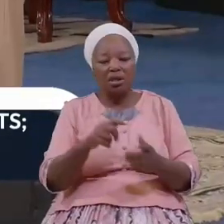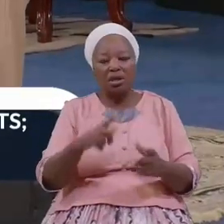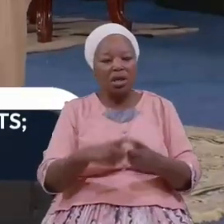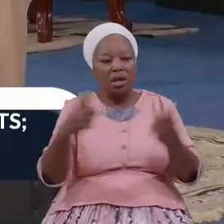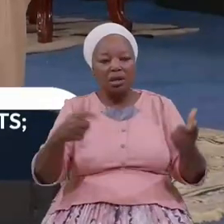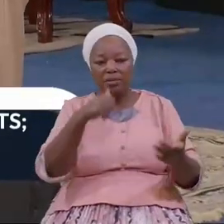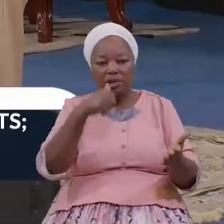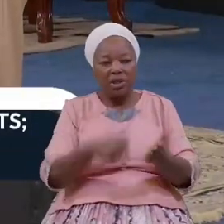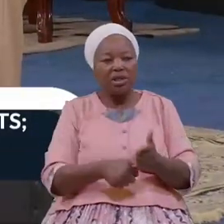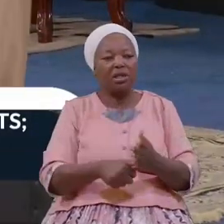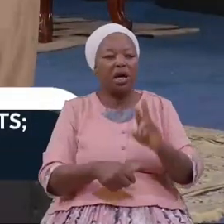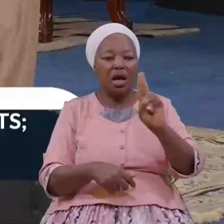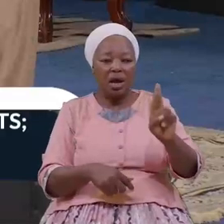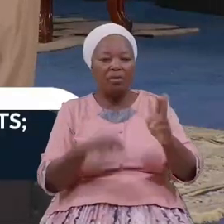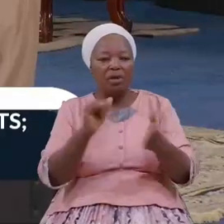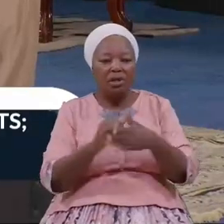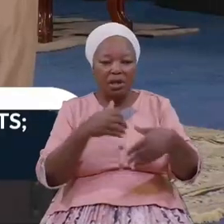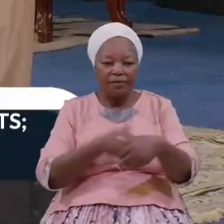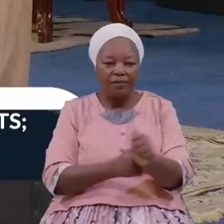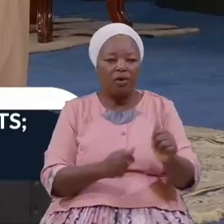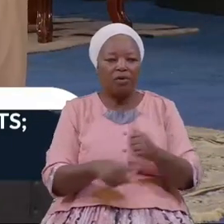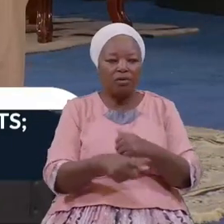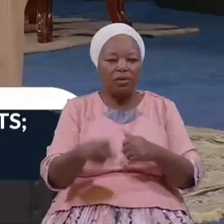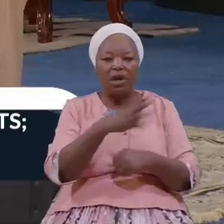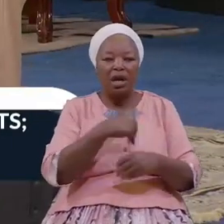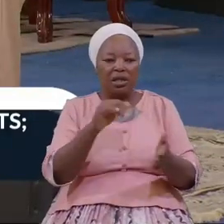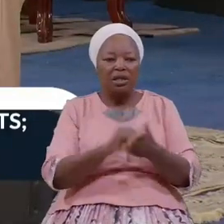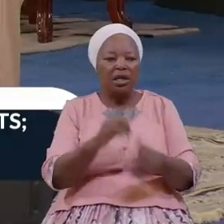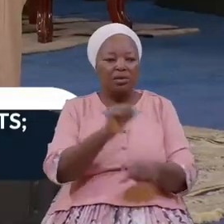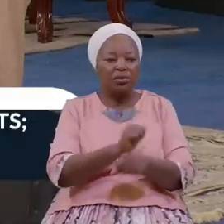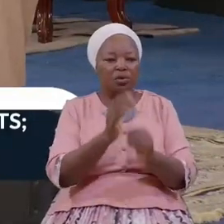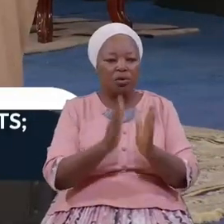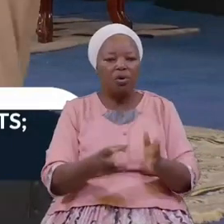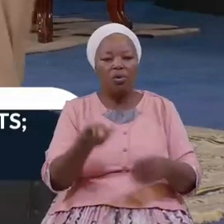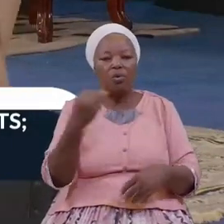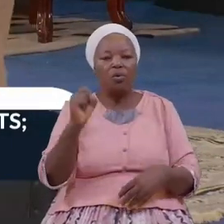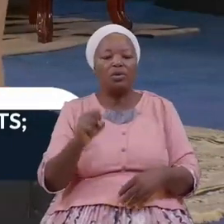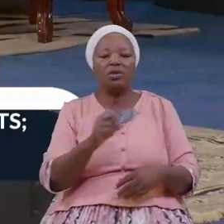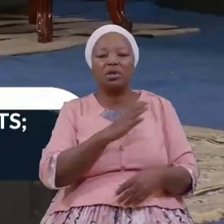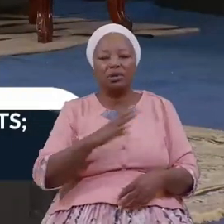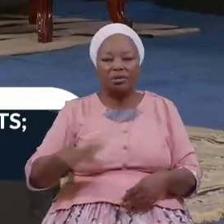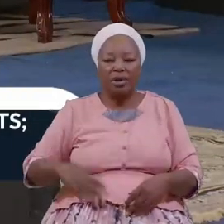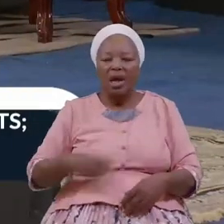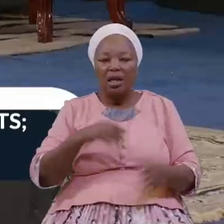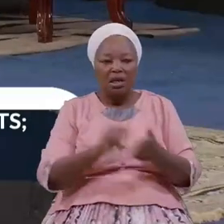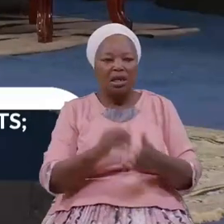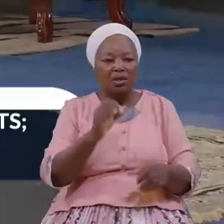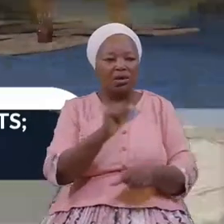qui les suivait. Et ce rocher était Christ.